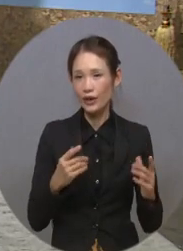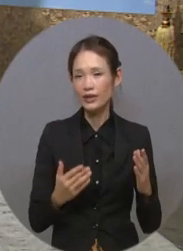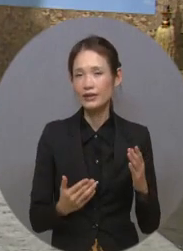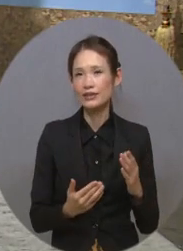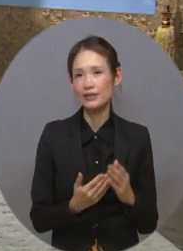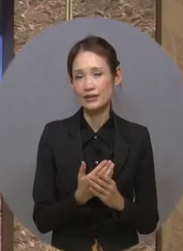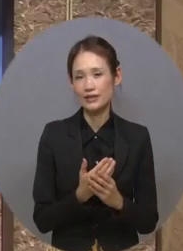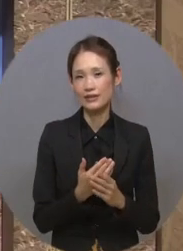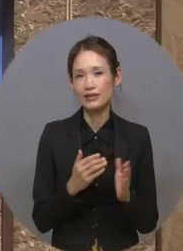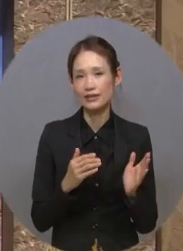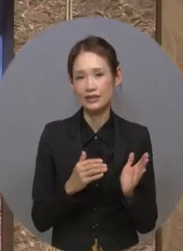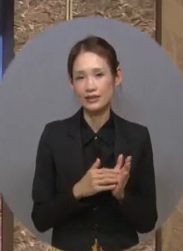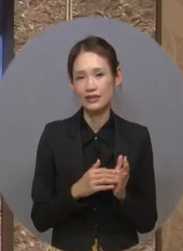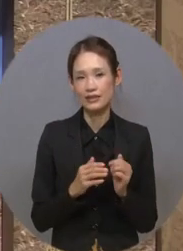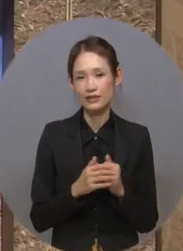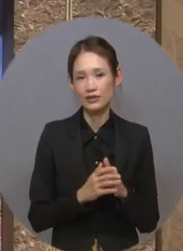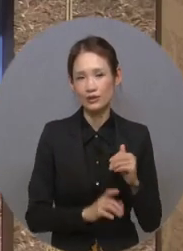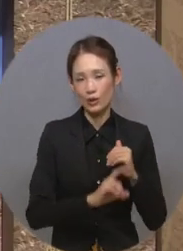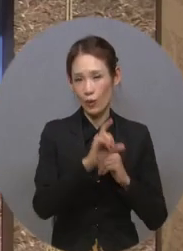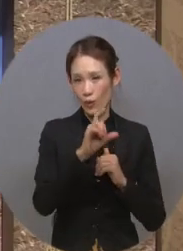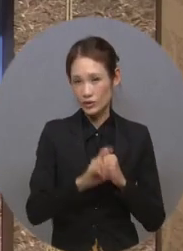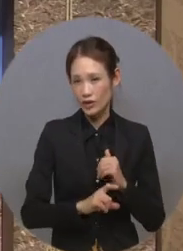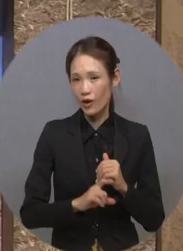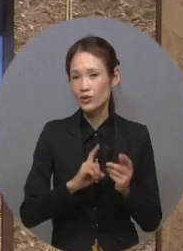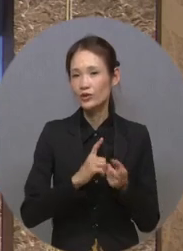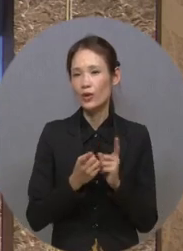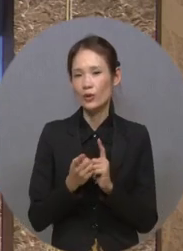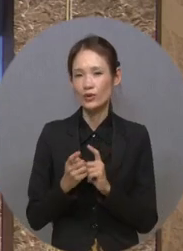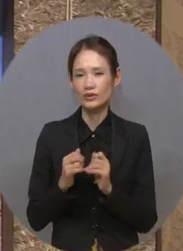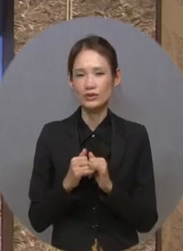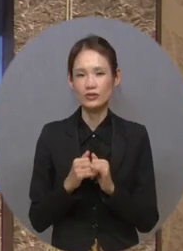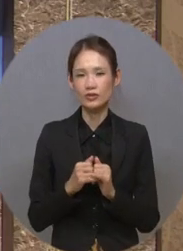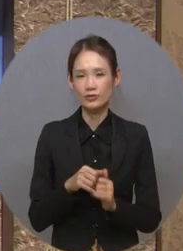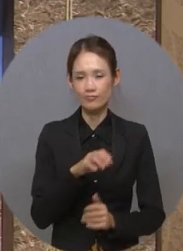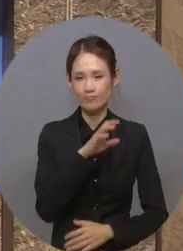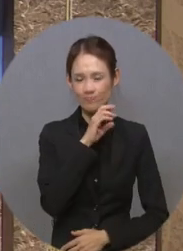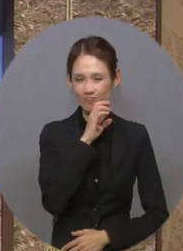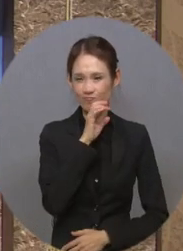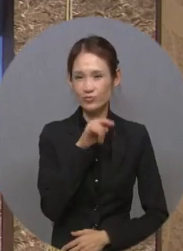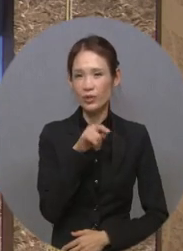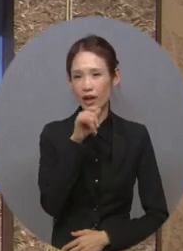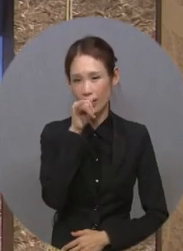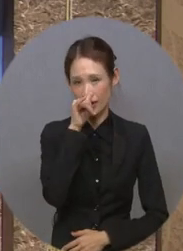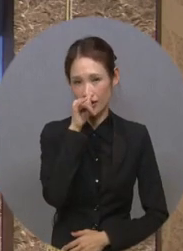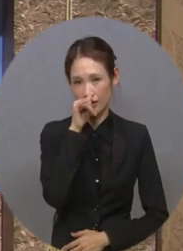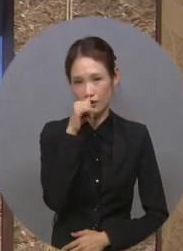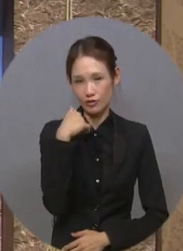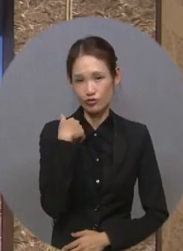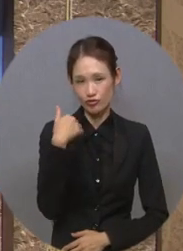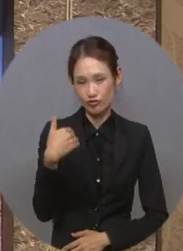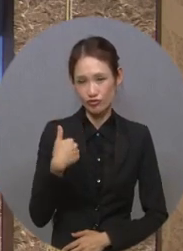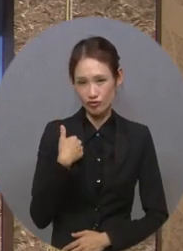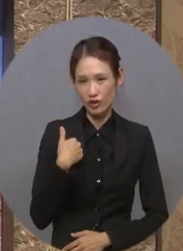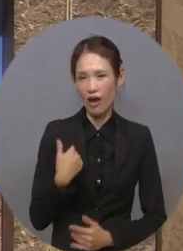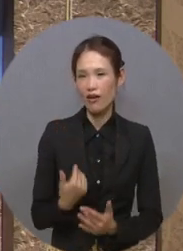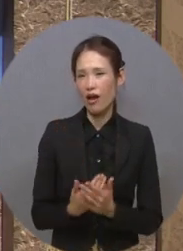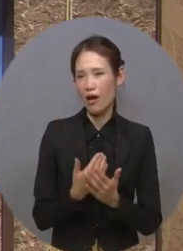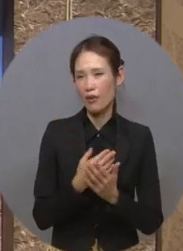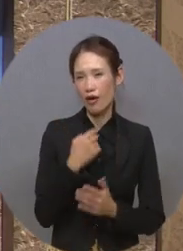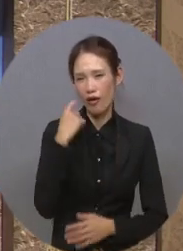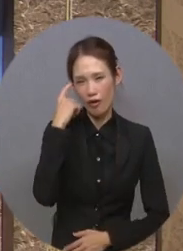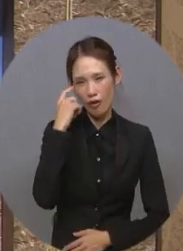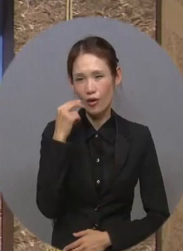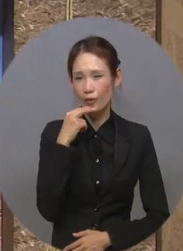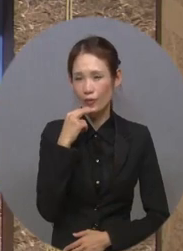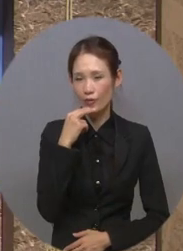게 되면서 이제 동서간의 어떤 그 시민들도 보면은 불만이 있죠. 왜 우리 지역에는 개발 안 시키느냐 그러니까요. 뭐